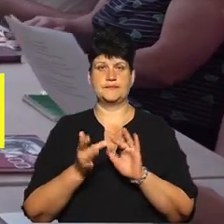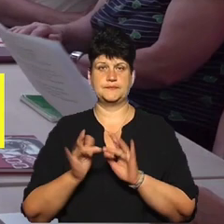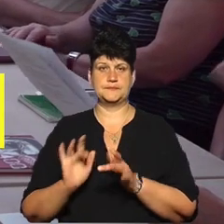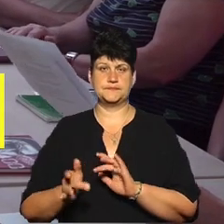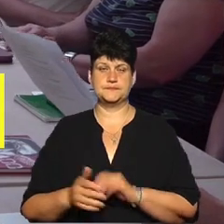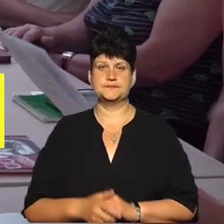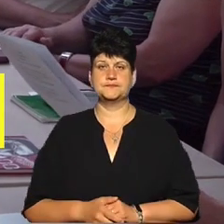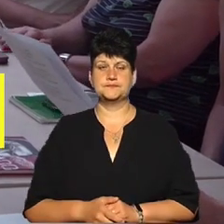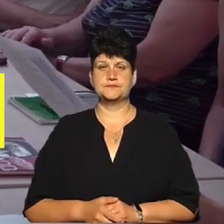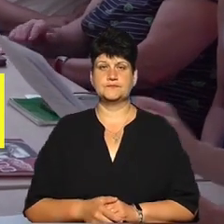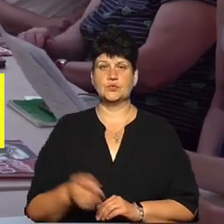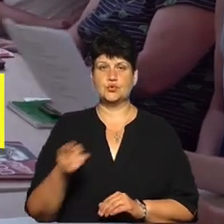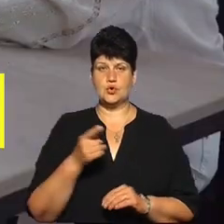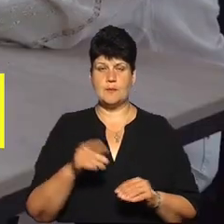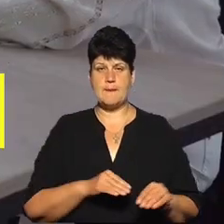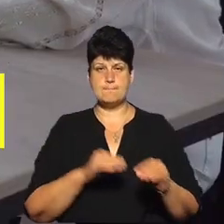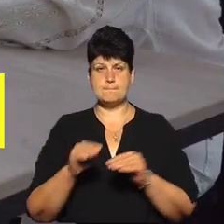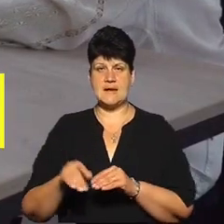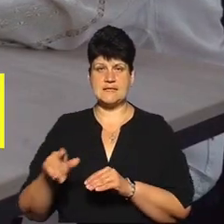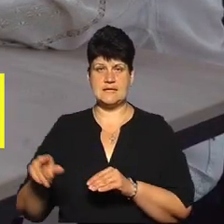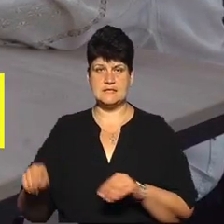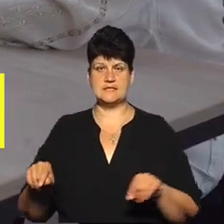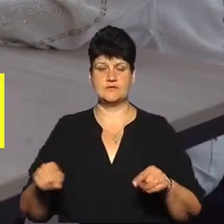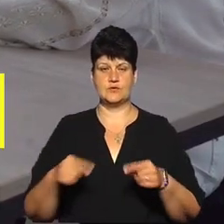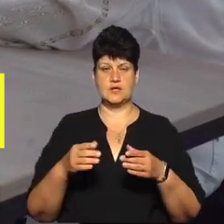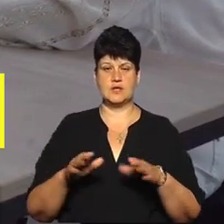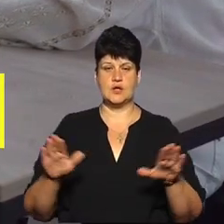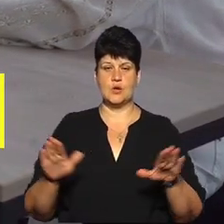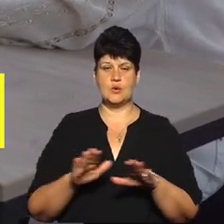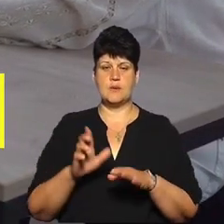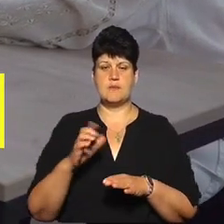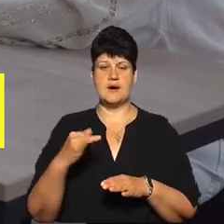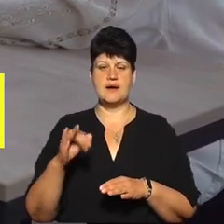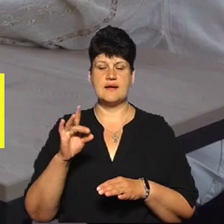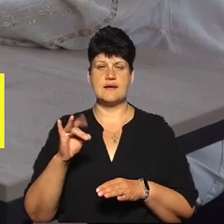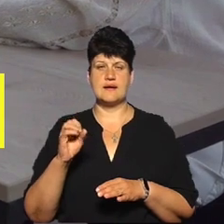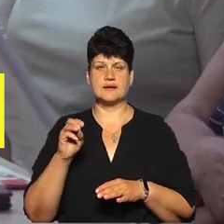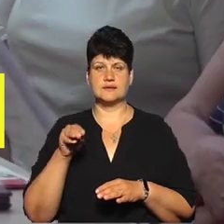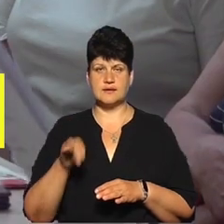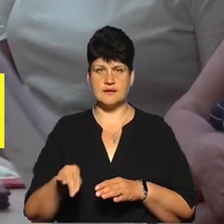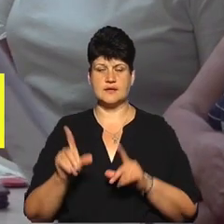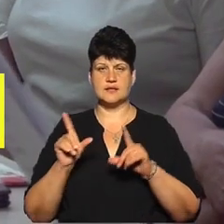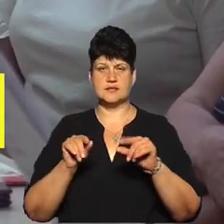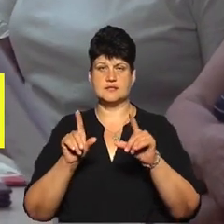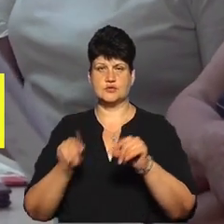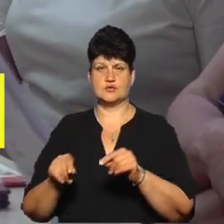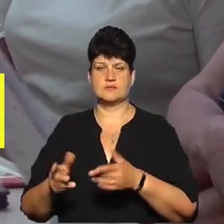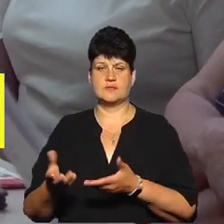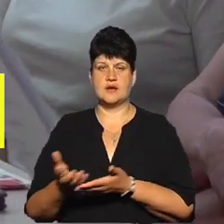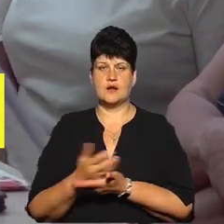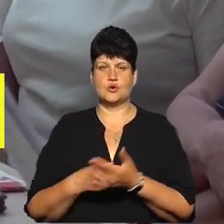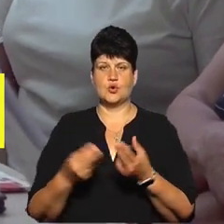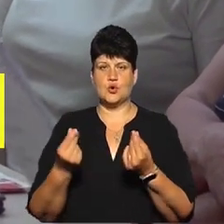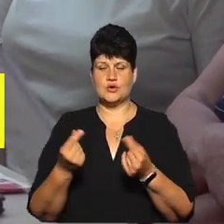У Тернополі переселенці створили хор «Байрактар» і їздять по області з виступами, щоб зібрати гроші на безпілотник. Це учасники розмовного